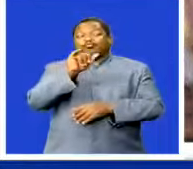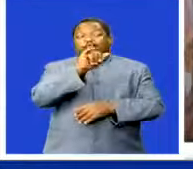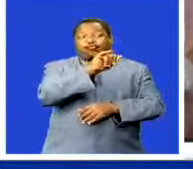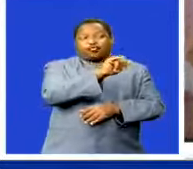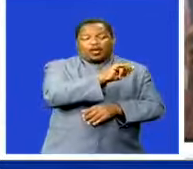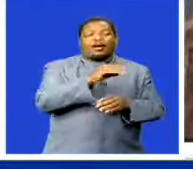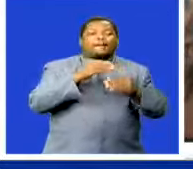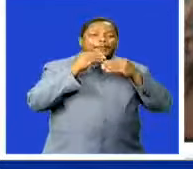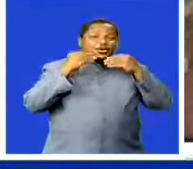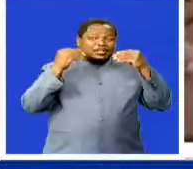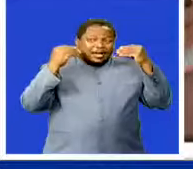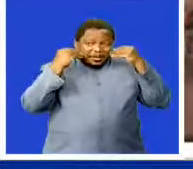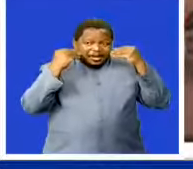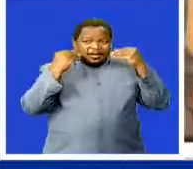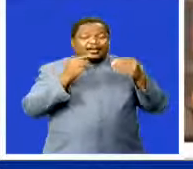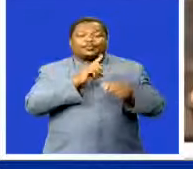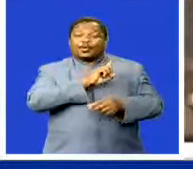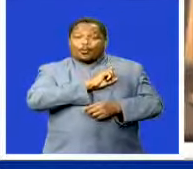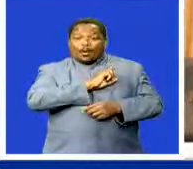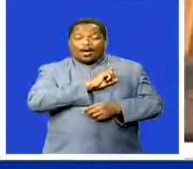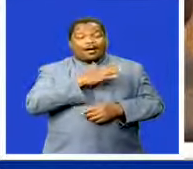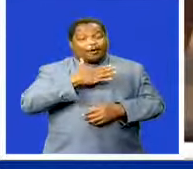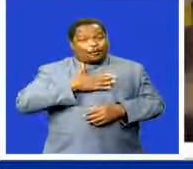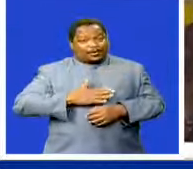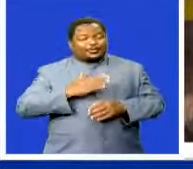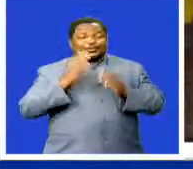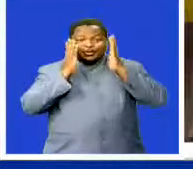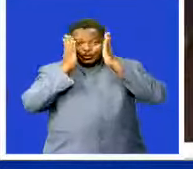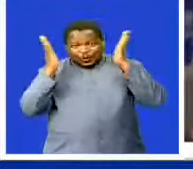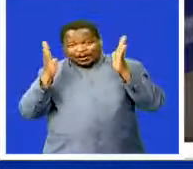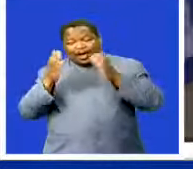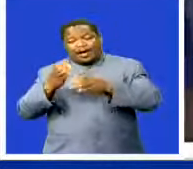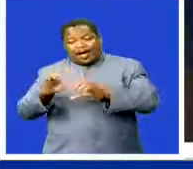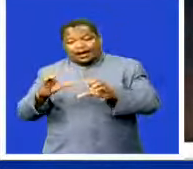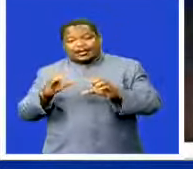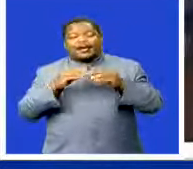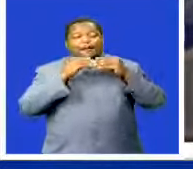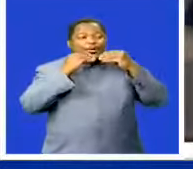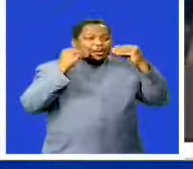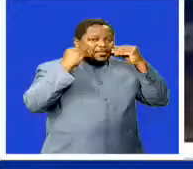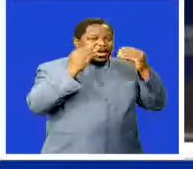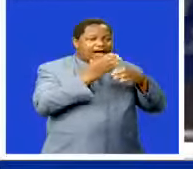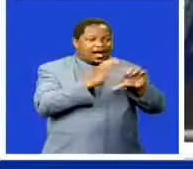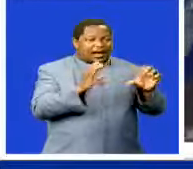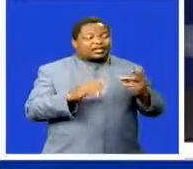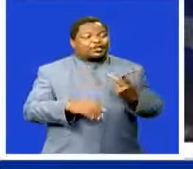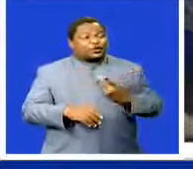leMozambique kuyawuqinisa nekudlondlobalisa budlelwane lobukhona emkhathini kwalamavela amabili.